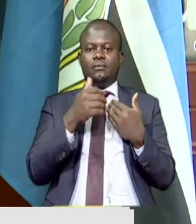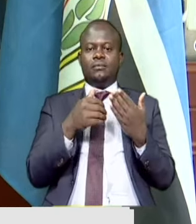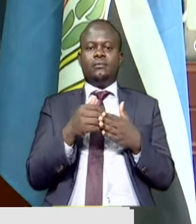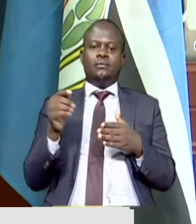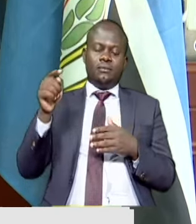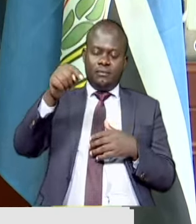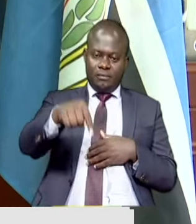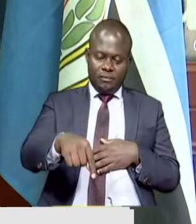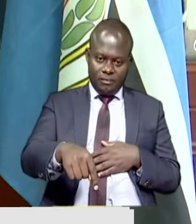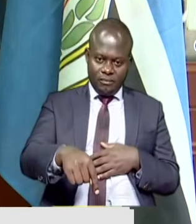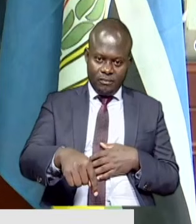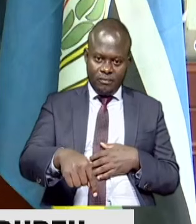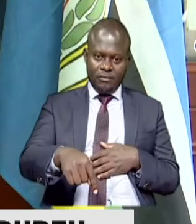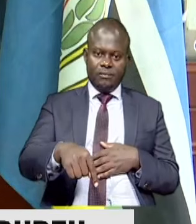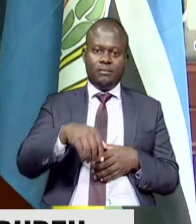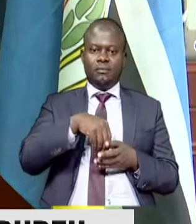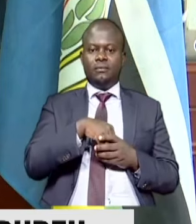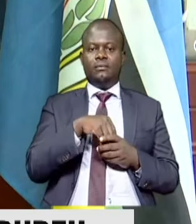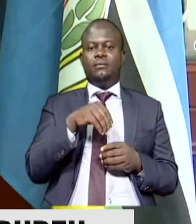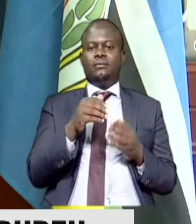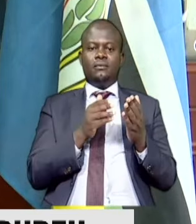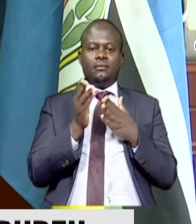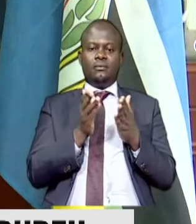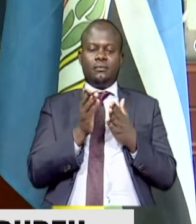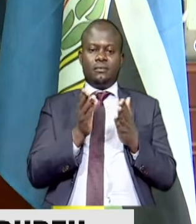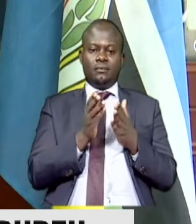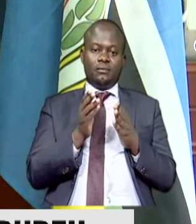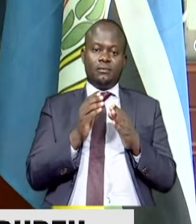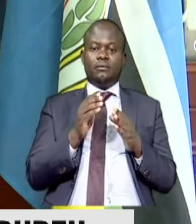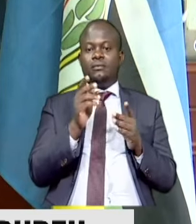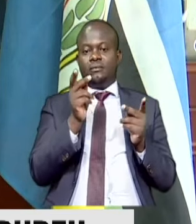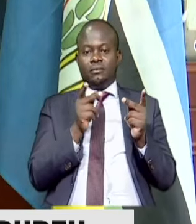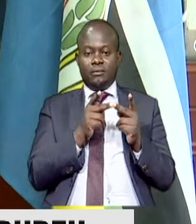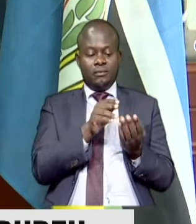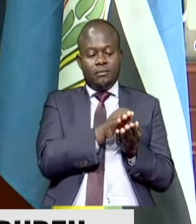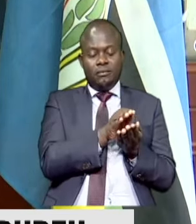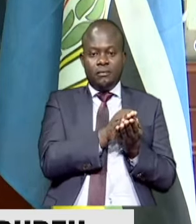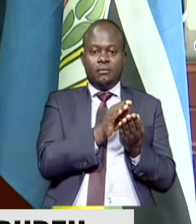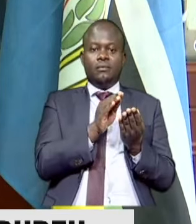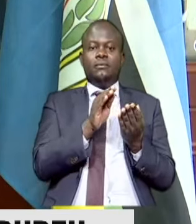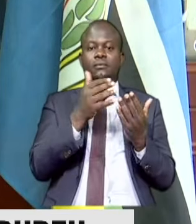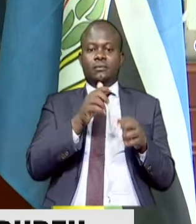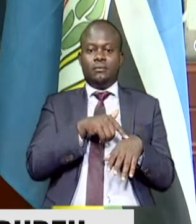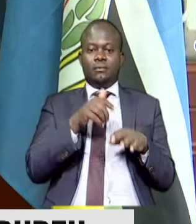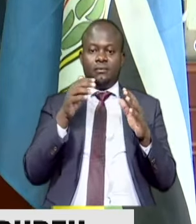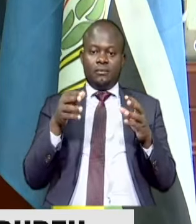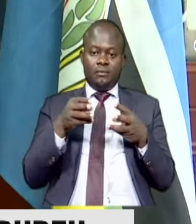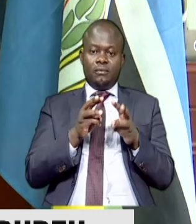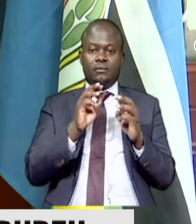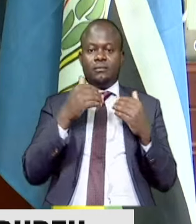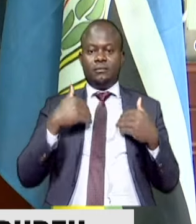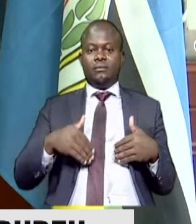hano kuri services za morgue cyangwa ari mortuary haciye igihe kinini ku buryo ingingo